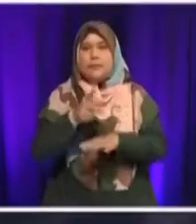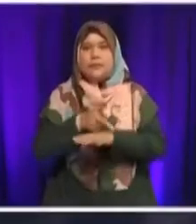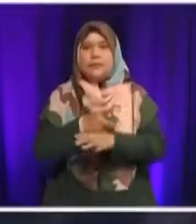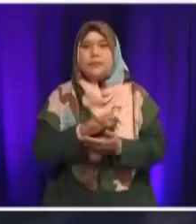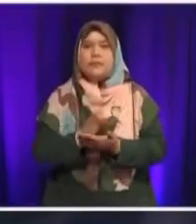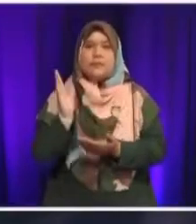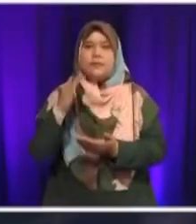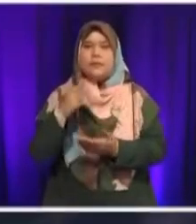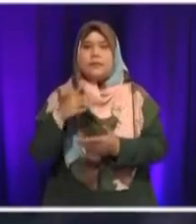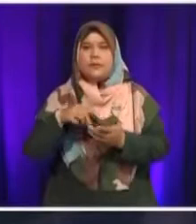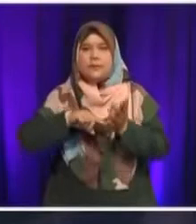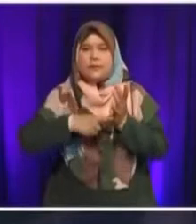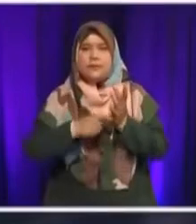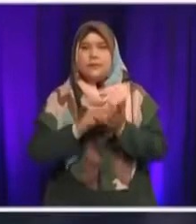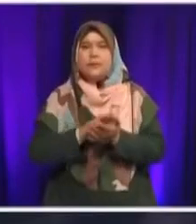sama-sama